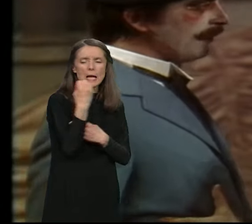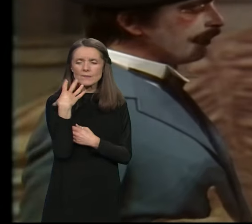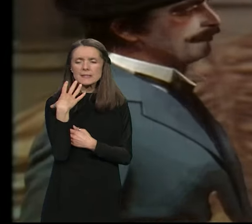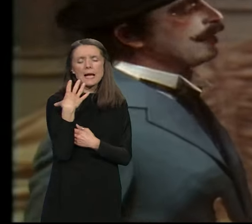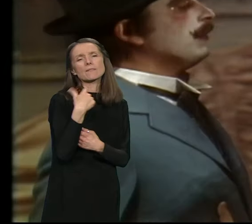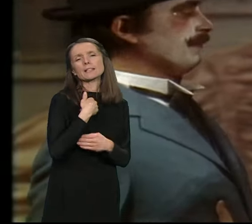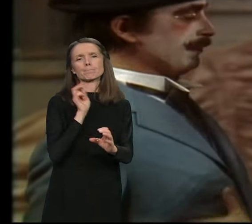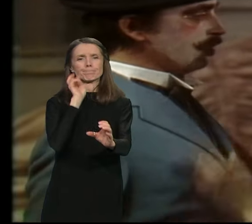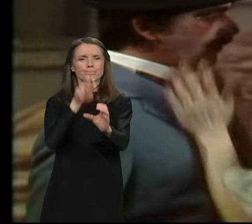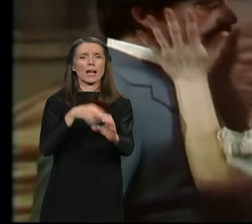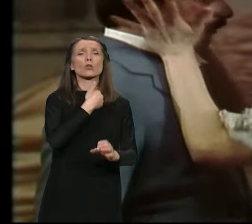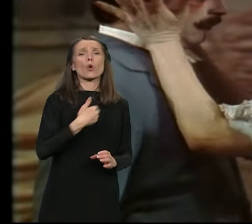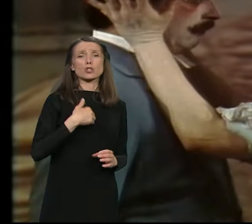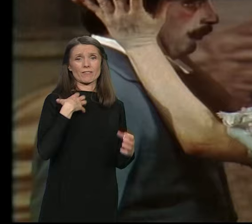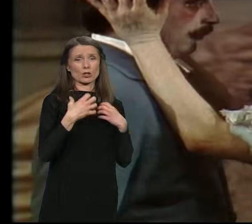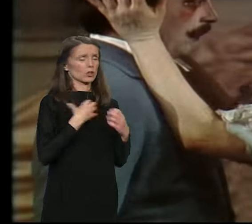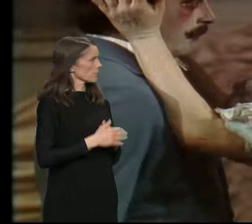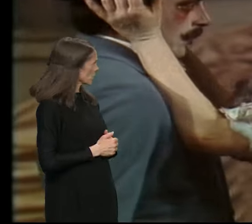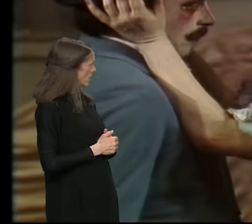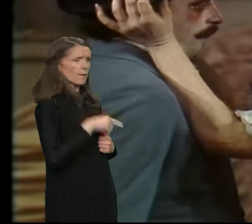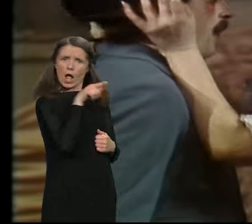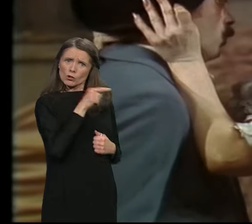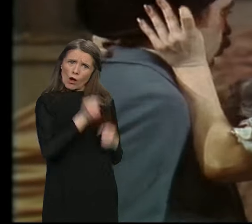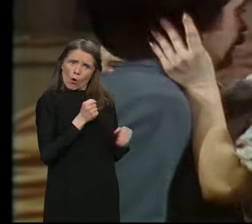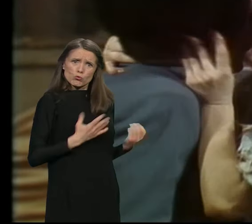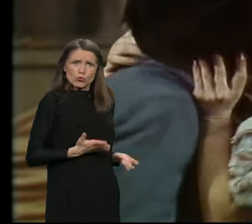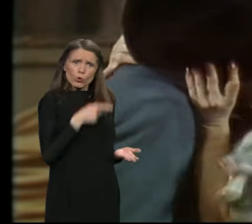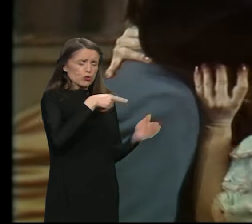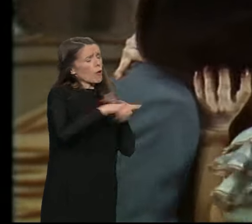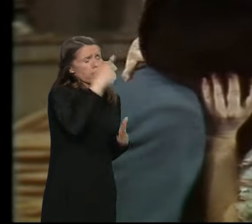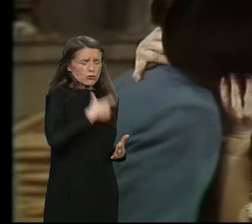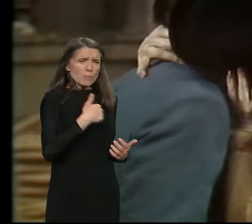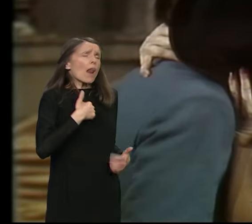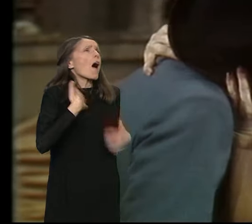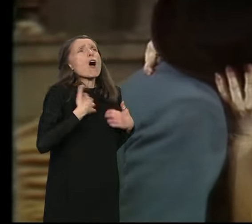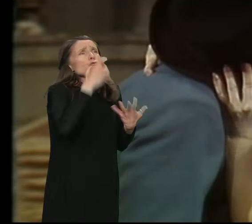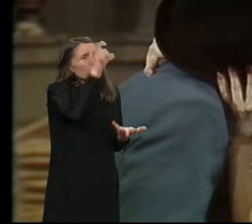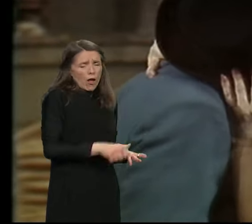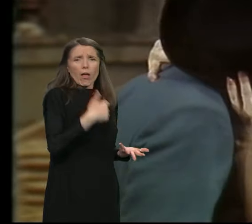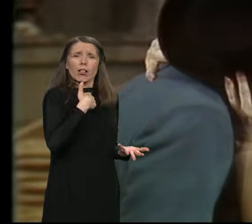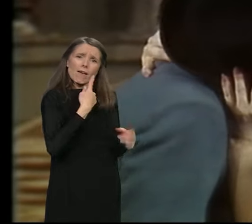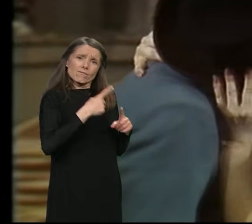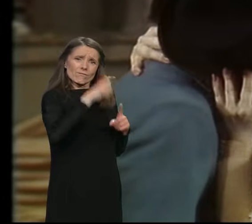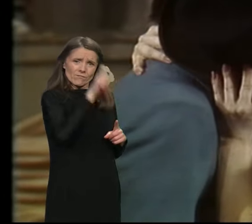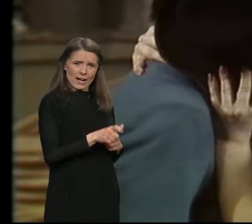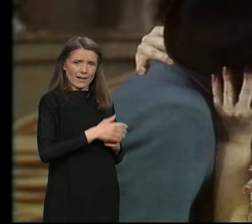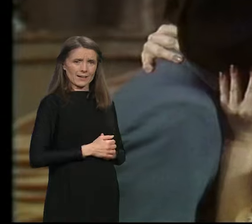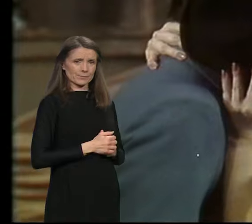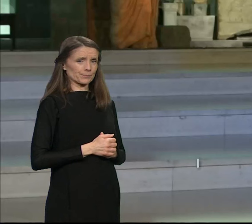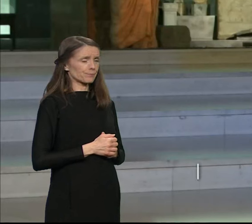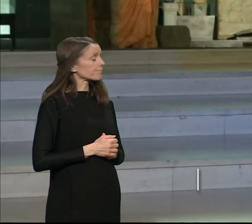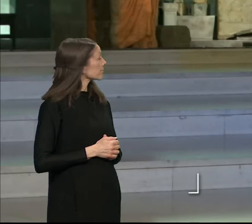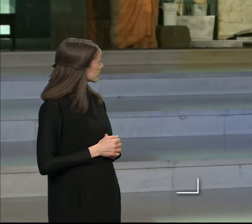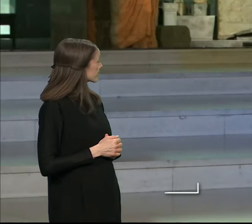suviše revnostan, tako žuriš da ti sto begaš od mene, čoveče. Pa već sam te željna, Vlado. Vlado. Mi smo imali veliku